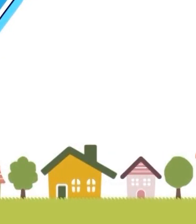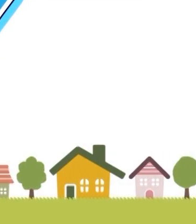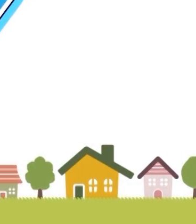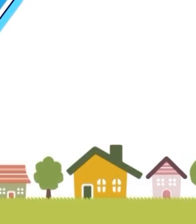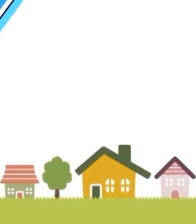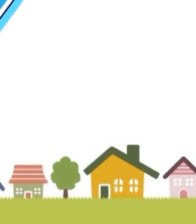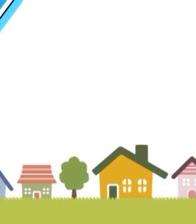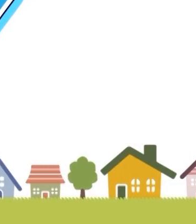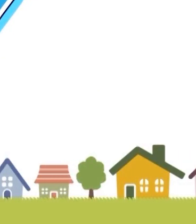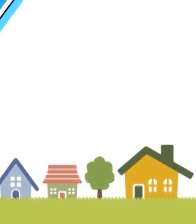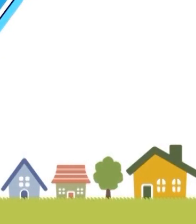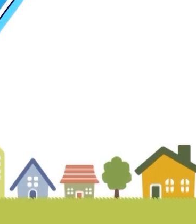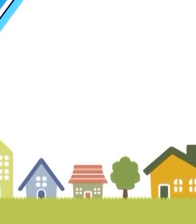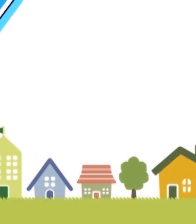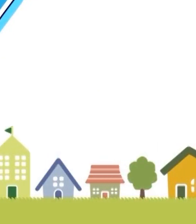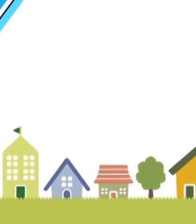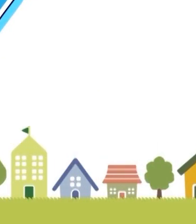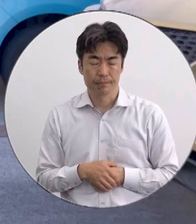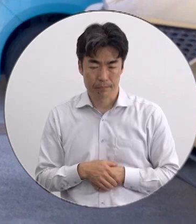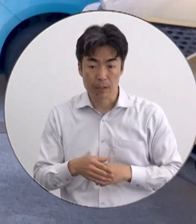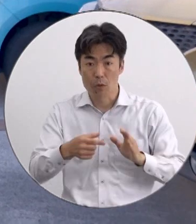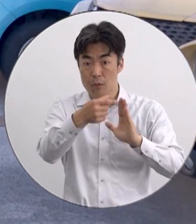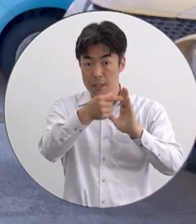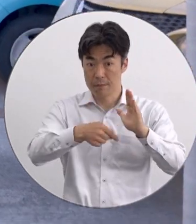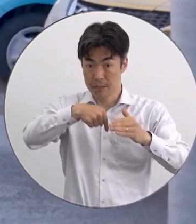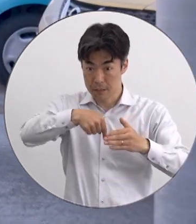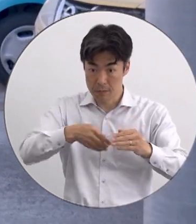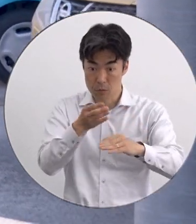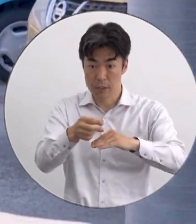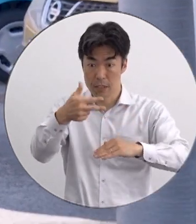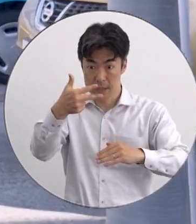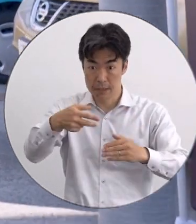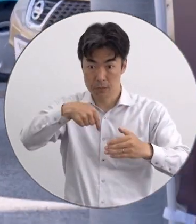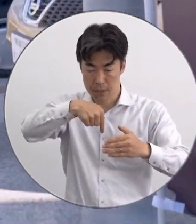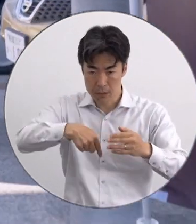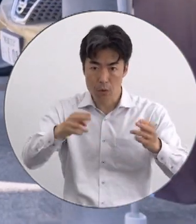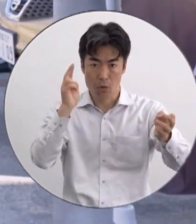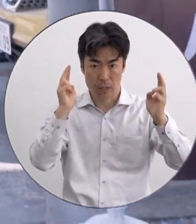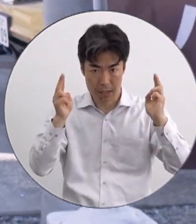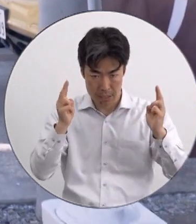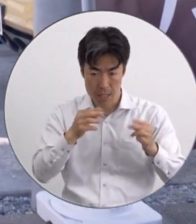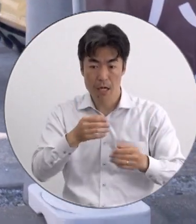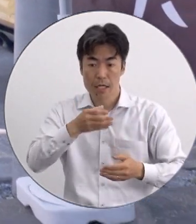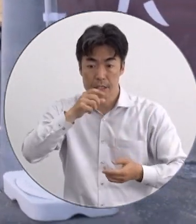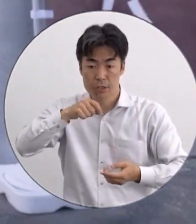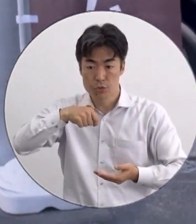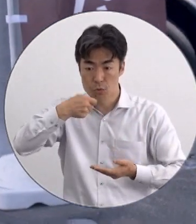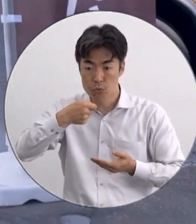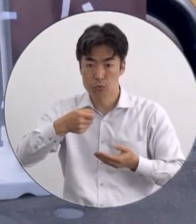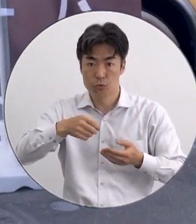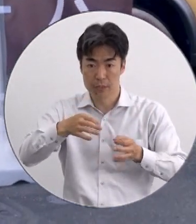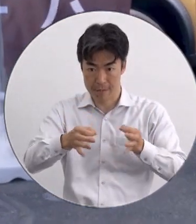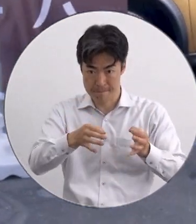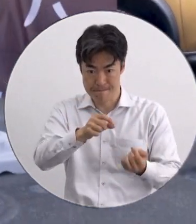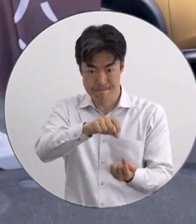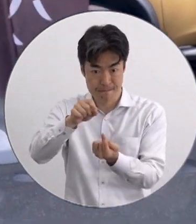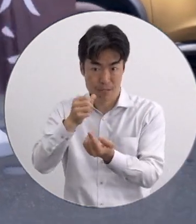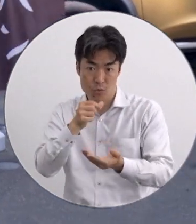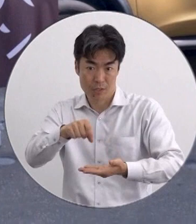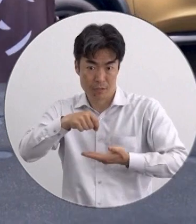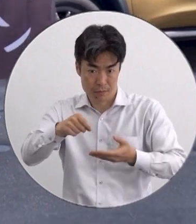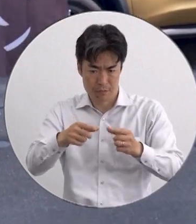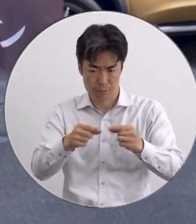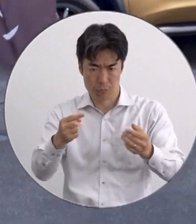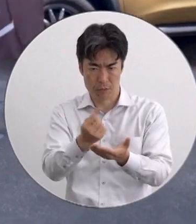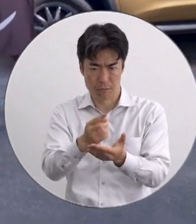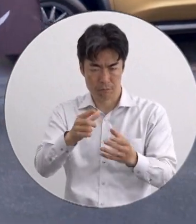越谷ディスカバリ ー。このコーナーでは越谷市内の企業や飲食店をご紹介。世界